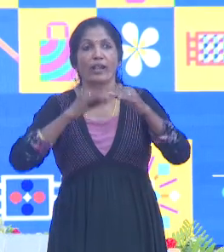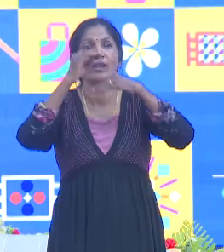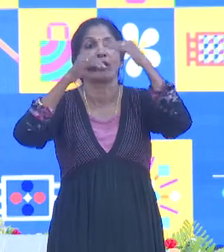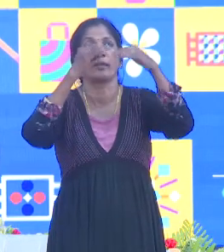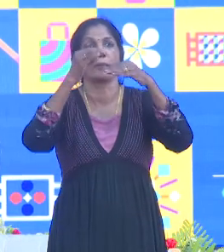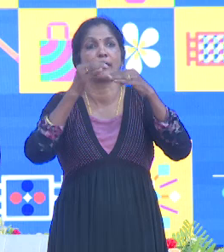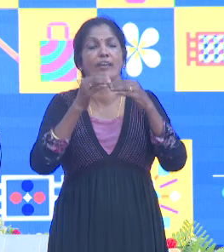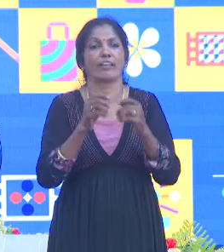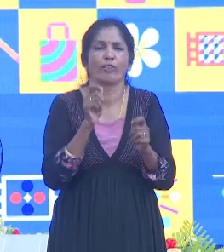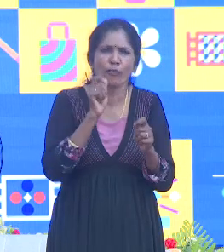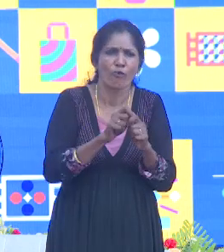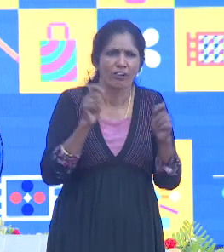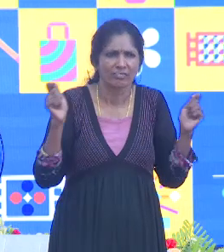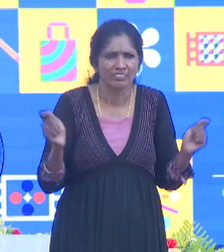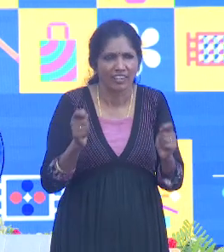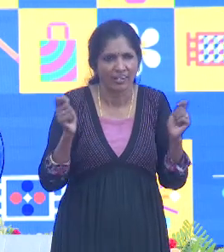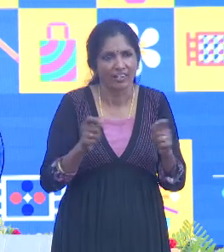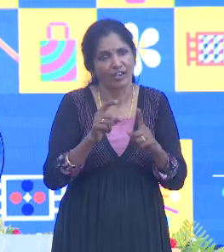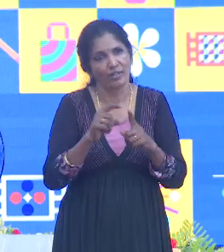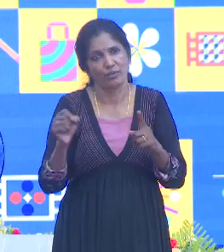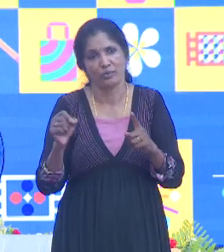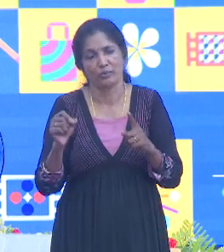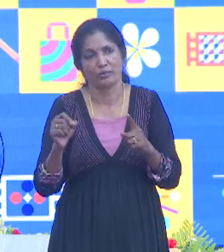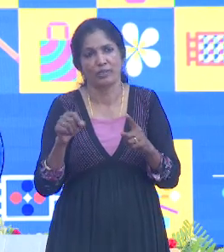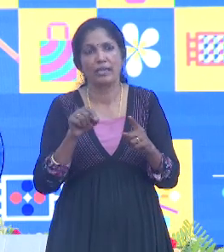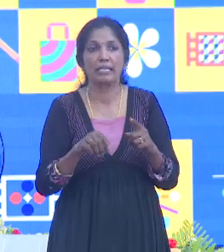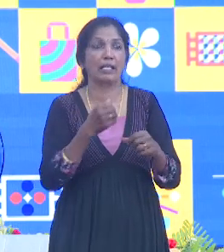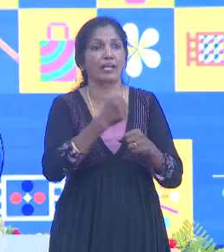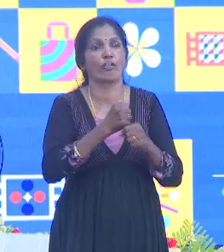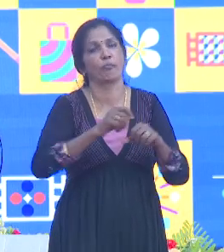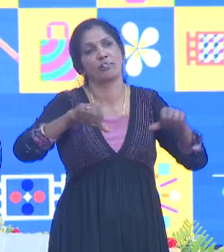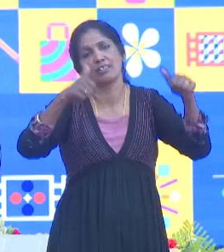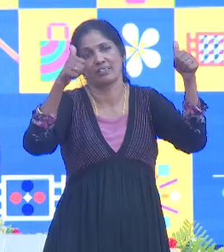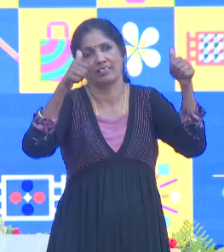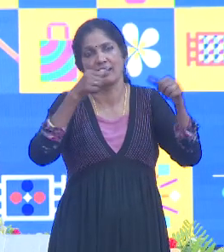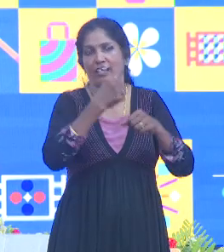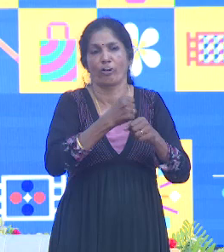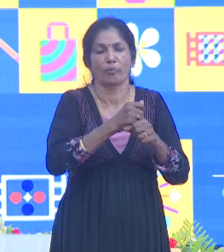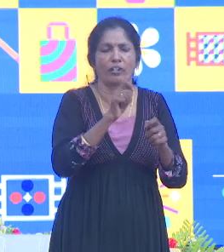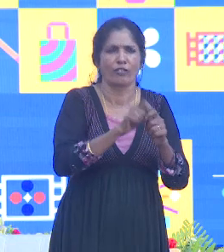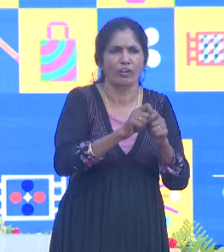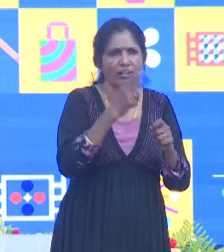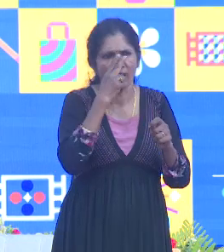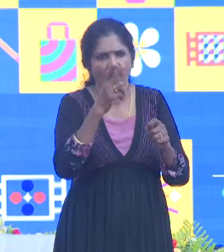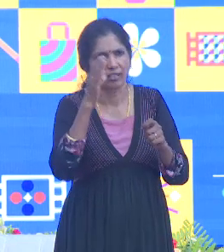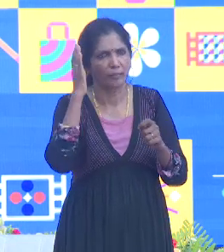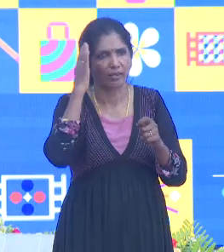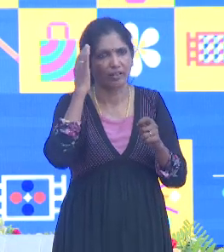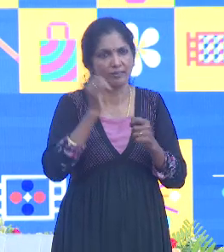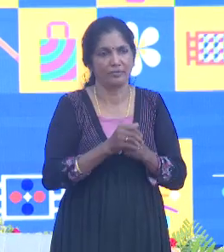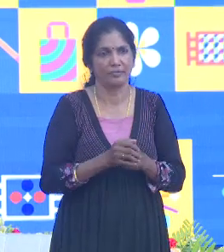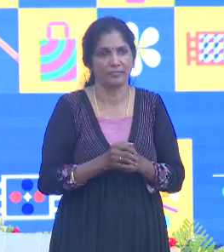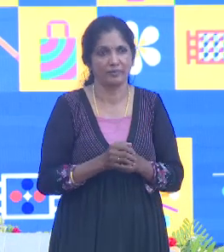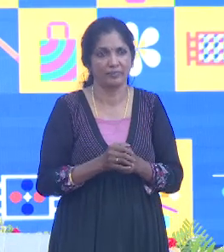ശ്രമകരമായ ഒരു ദൗത്യമാണ് ഇപ്പോൾ നിലനിൽക്കുന്നത്. അതിൽ ഗവൺമെൻറ് വിജയിക്കുമെന്ന് ഗവൺമെൻറ്റിൻ്റെ പ്രവർത്തനങ്ങളിൽ നിന്ന് ഈ കേരളം കണ്ടറിഞ്ഞു.